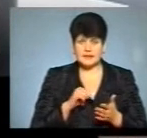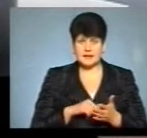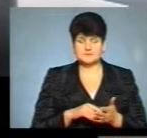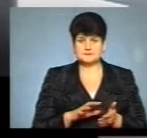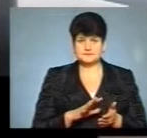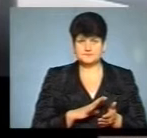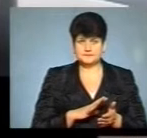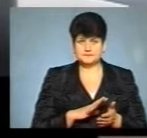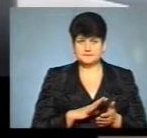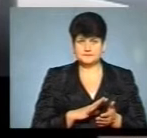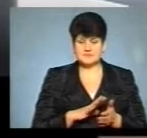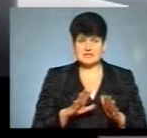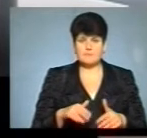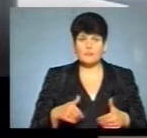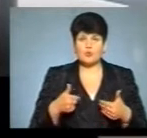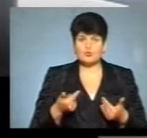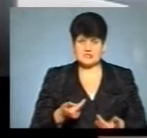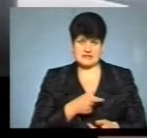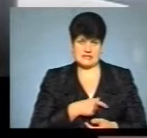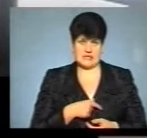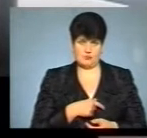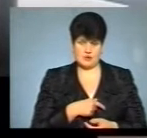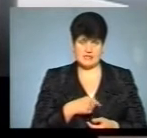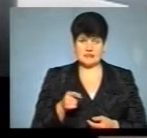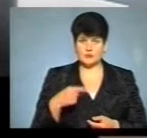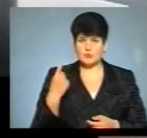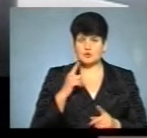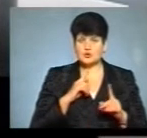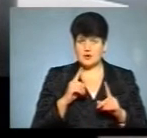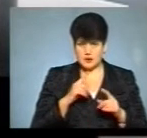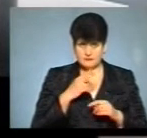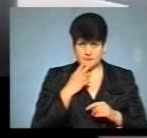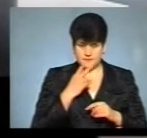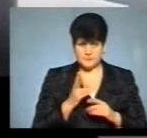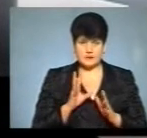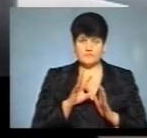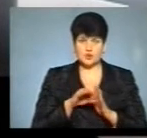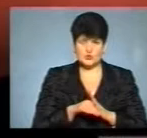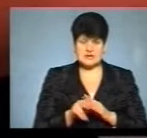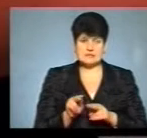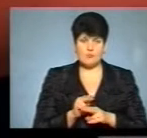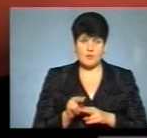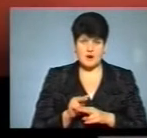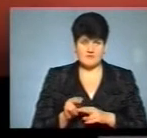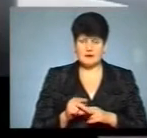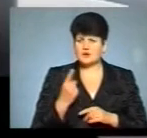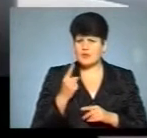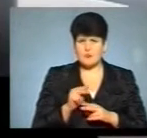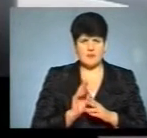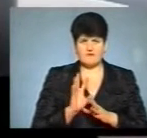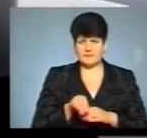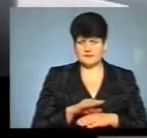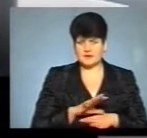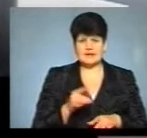якраз пропозиції депутатів Тернопільської обласної ради, як ви бачили, вносилися поправки. Так, ми поправки. Чули, що жодна не пройшла. Жодна не пройшла.